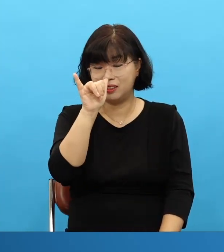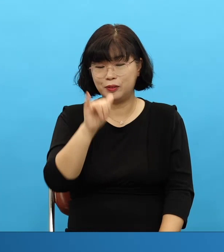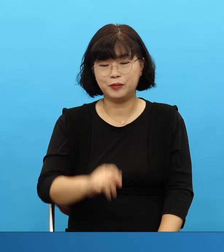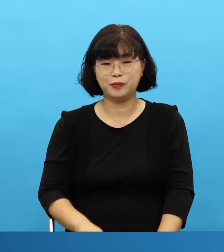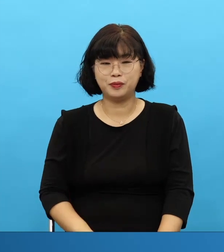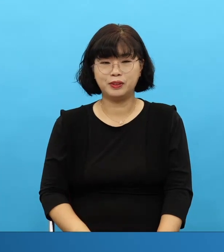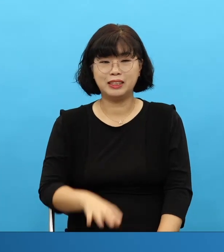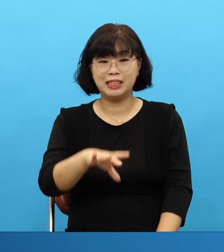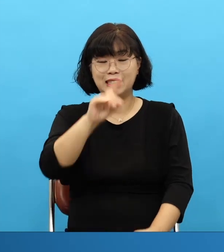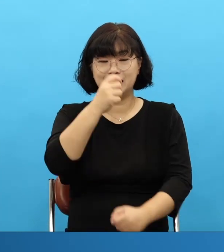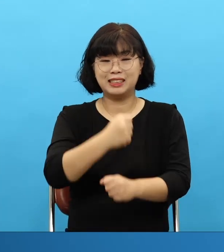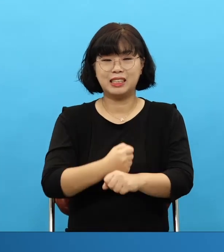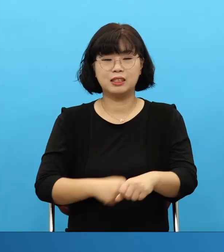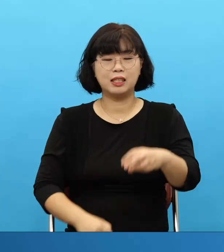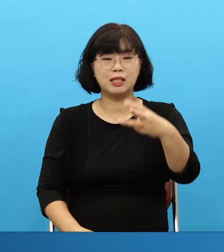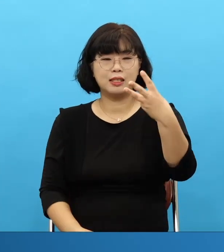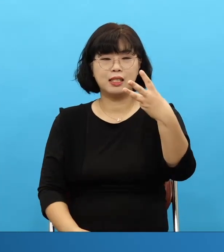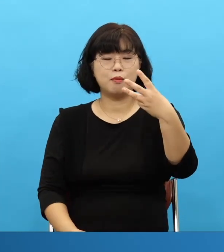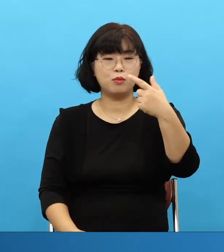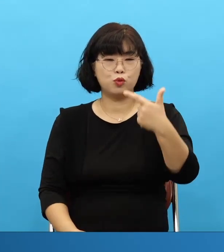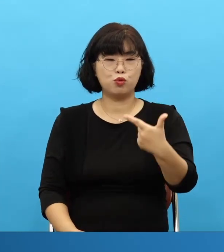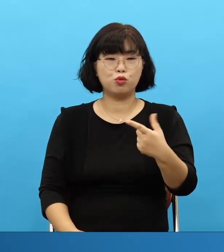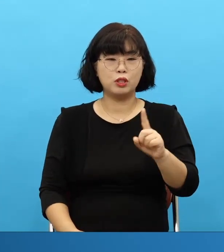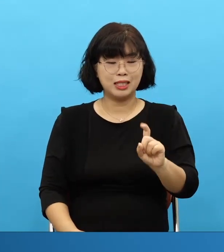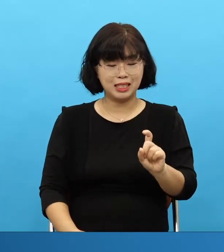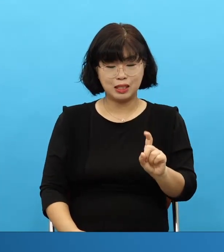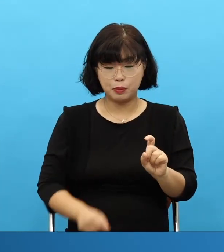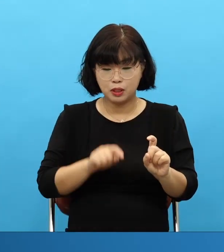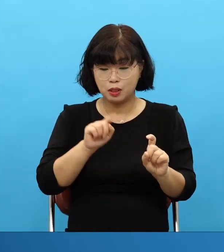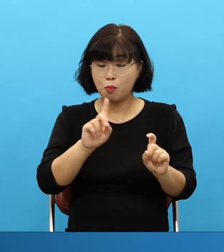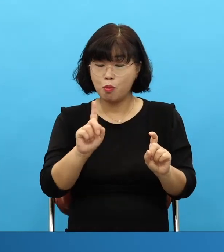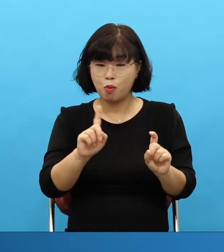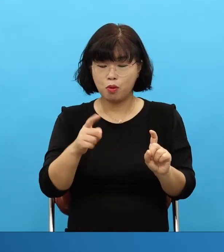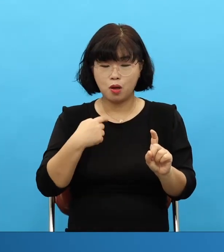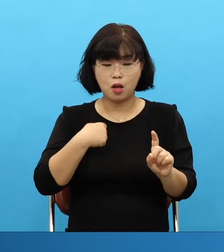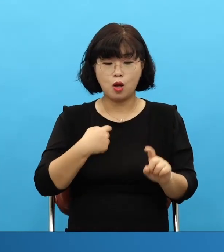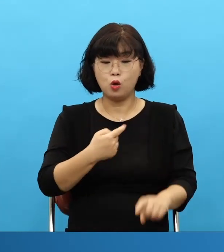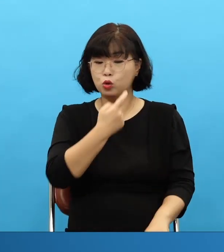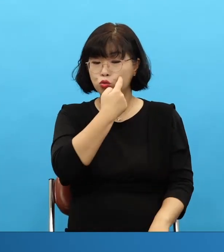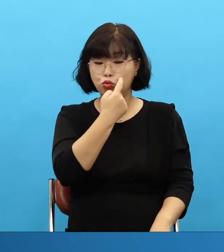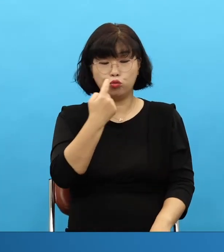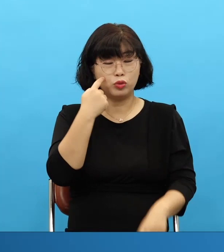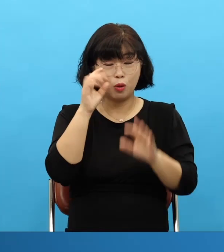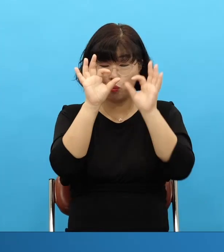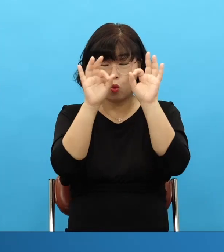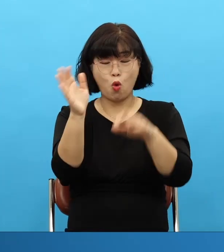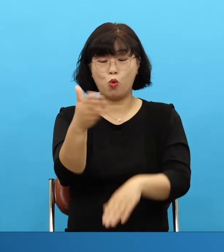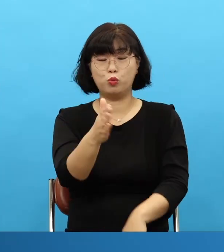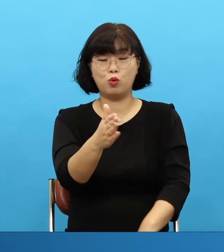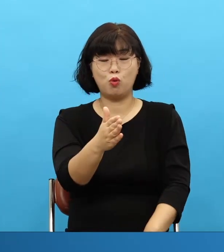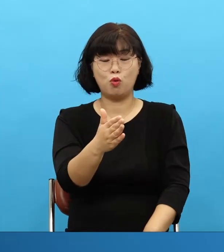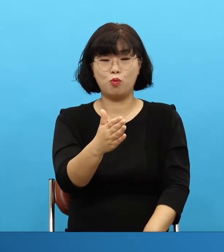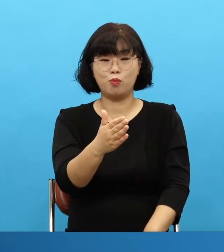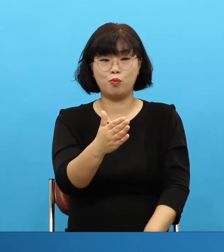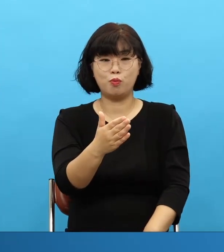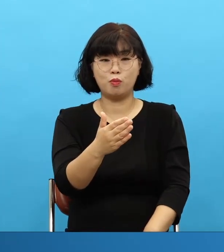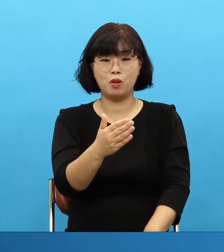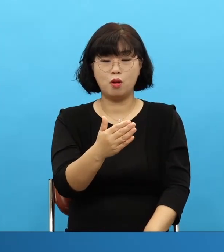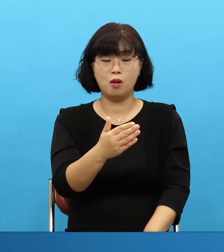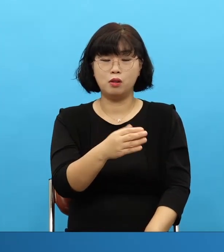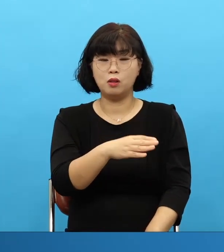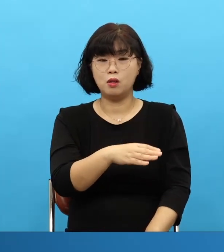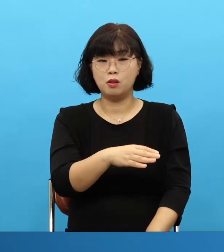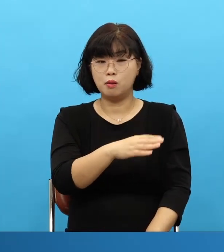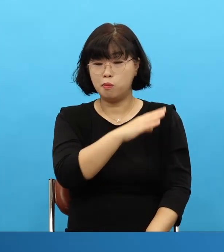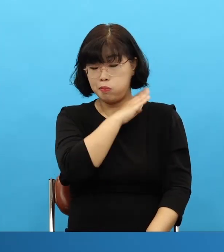11장은 숨은 배경이기 때문에 사람들이 잘 몰라요. Genesis 3, 6, and 11, it's a hidden background, and so not many people are aware